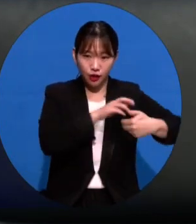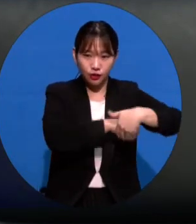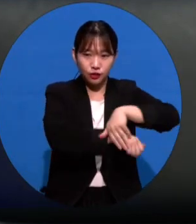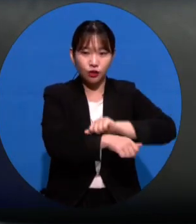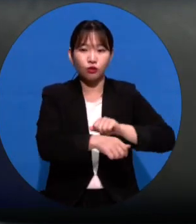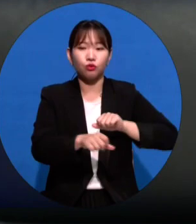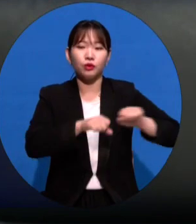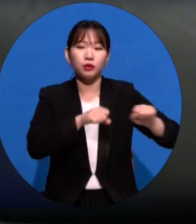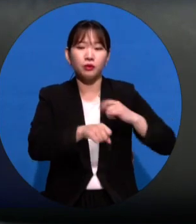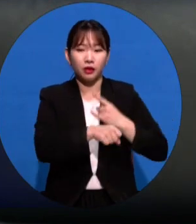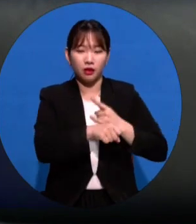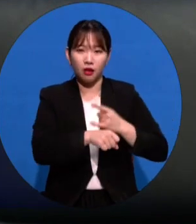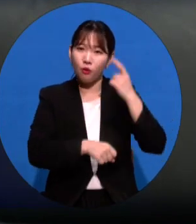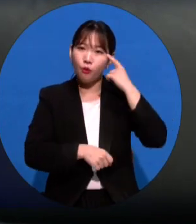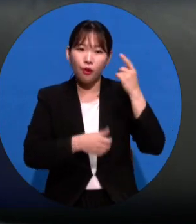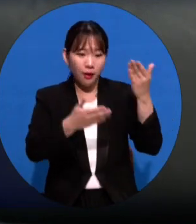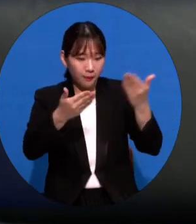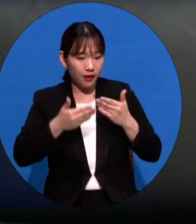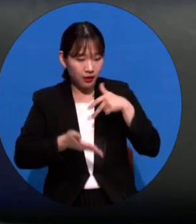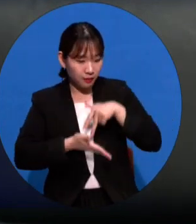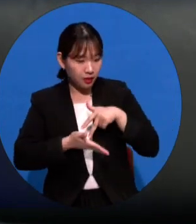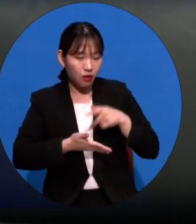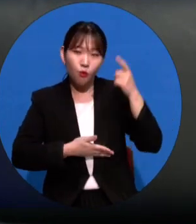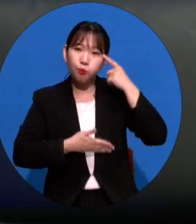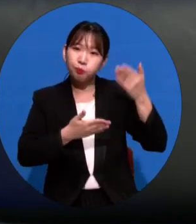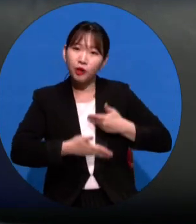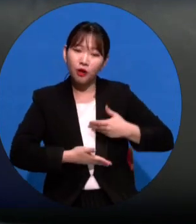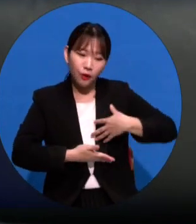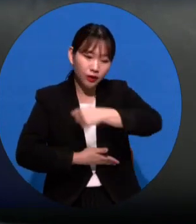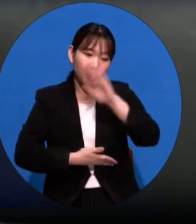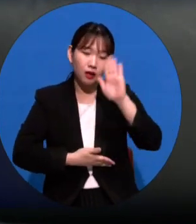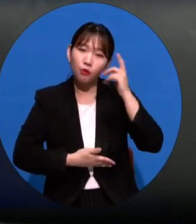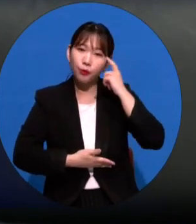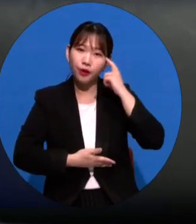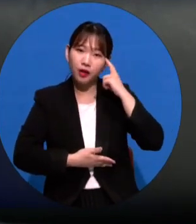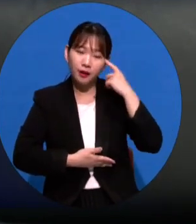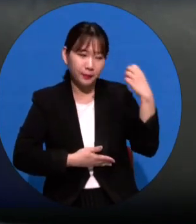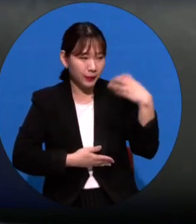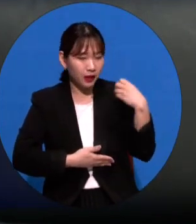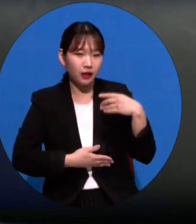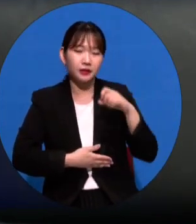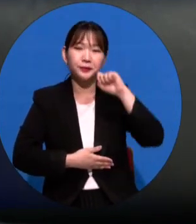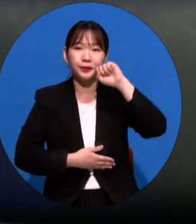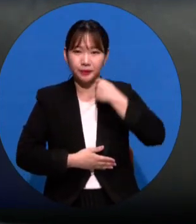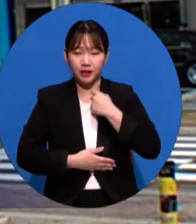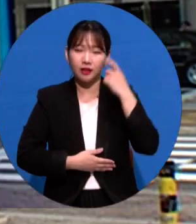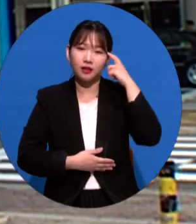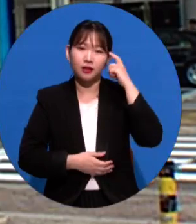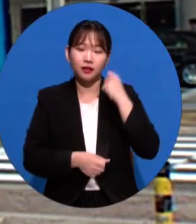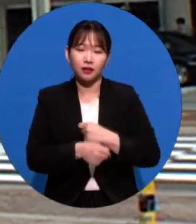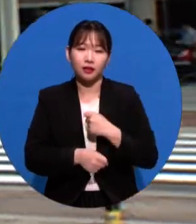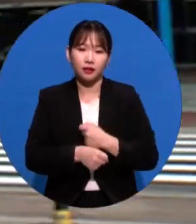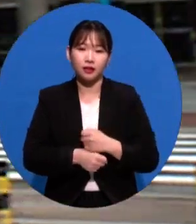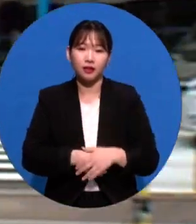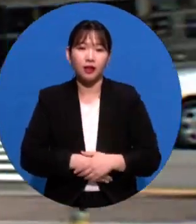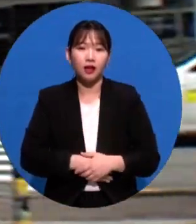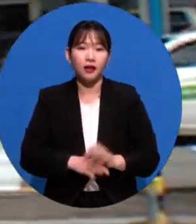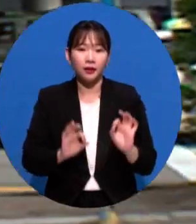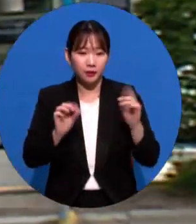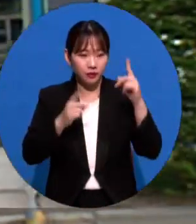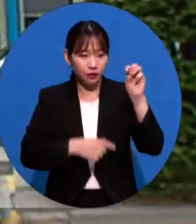우리 받는 사람한테 왜 안 받냐고 상생만 강조해서는 좀 어렵다 생각하고 이와